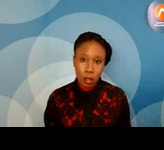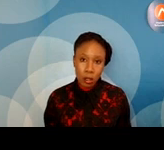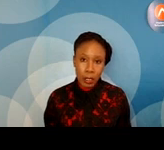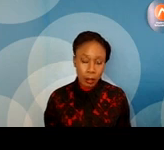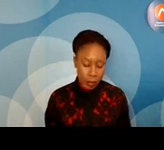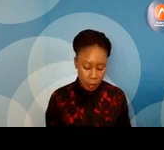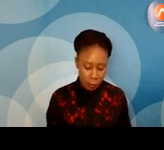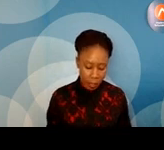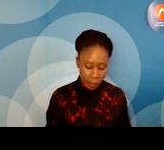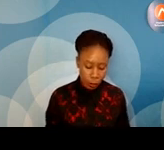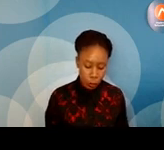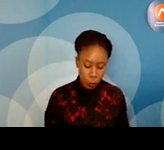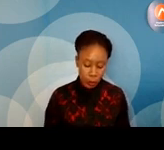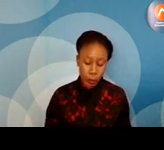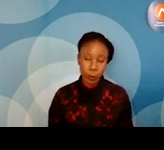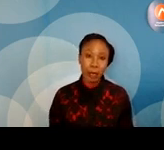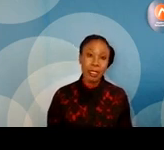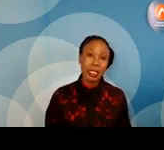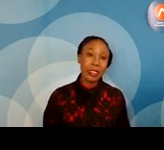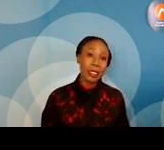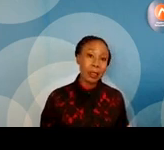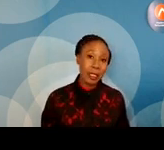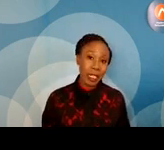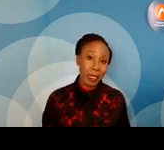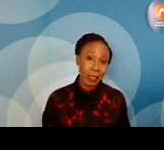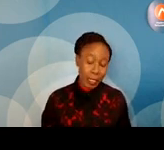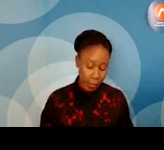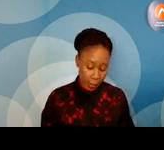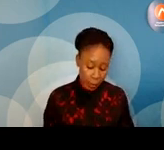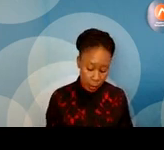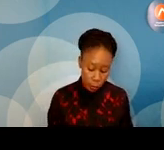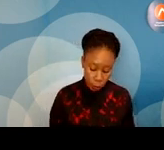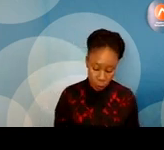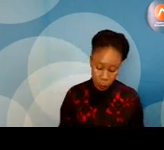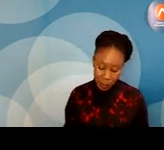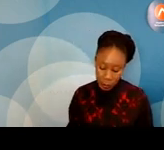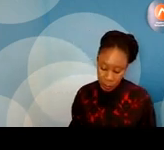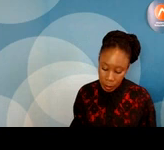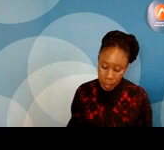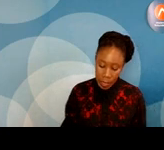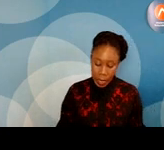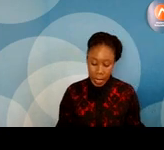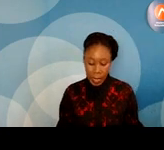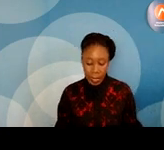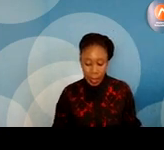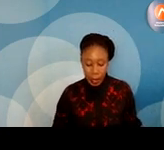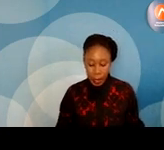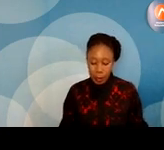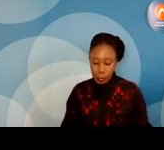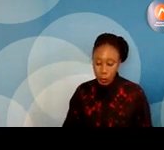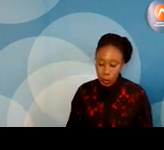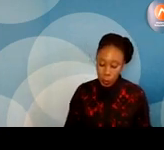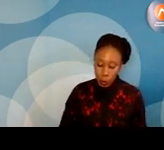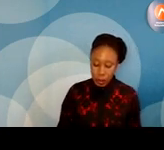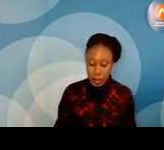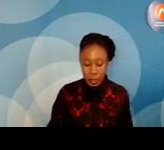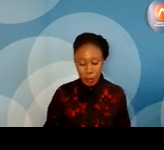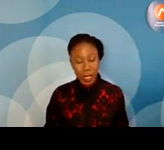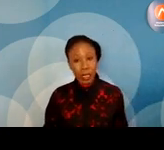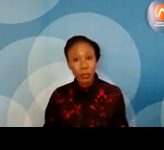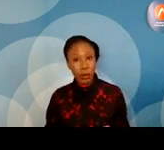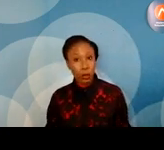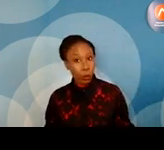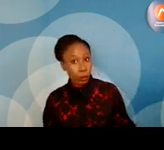neutralt. Det är en diskrimineringsgrund där du kan bli diskriminerad i hela åldersspannet. Du kan